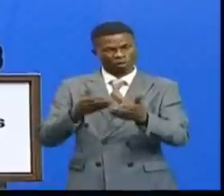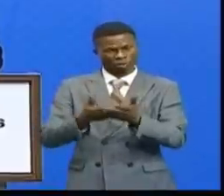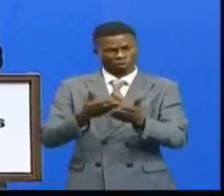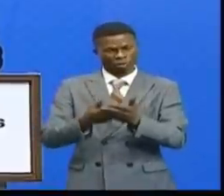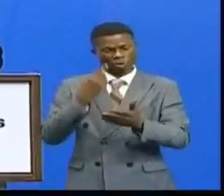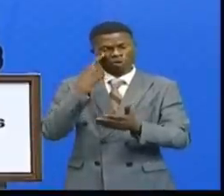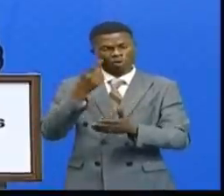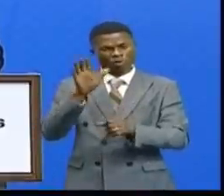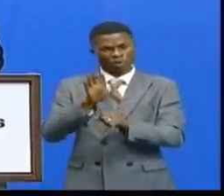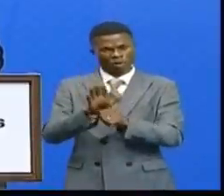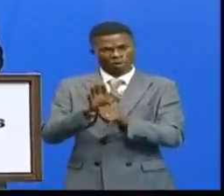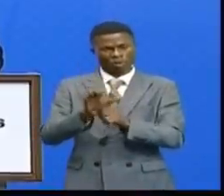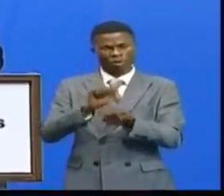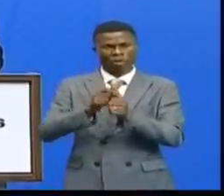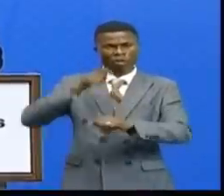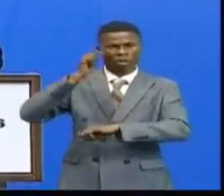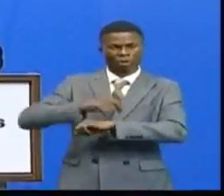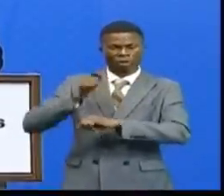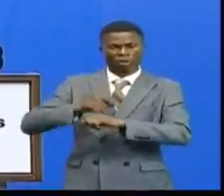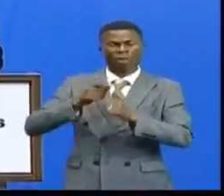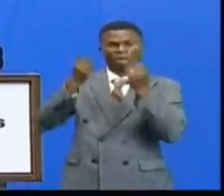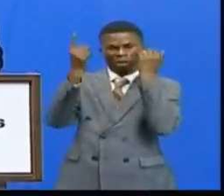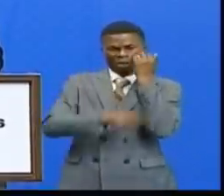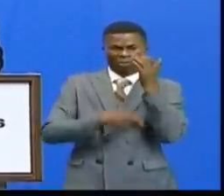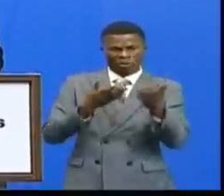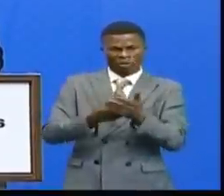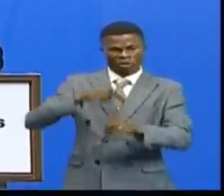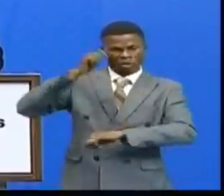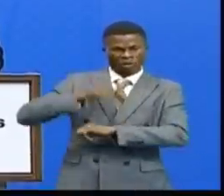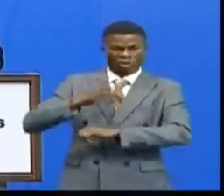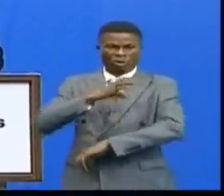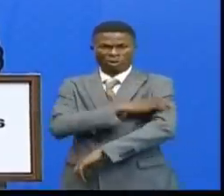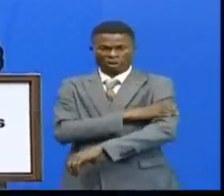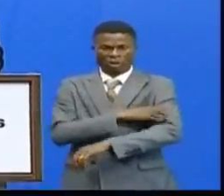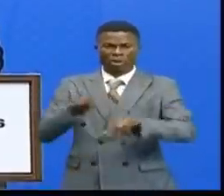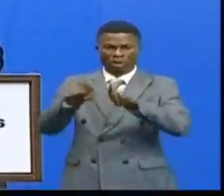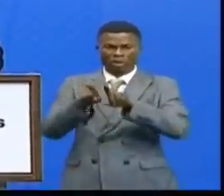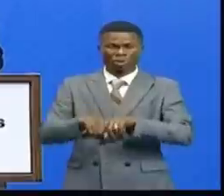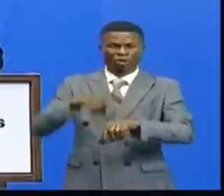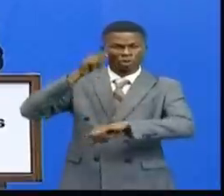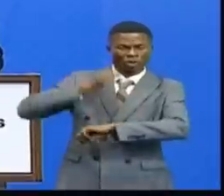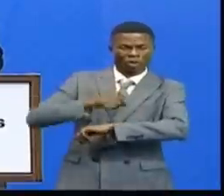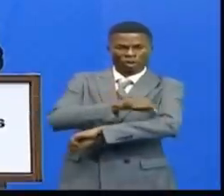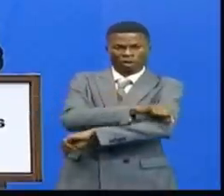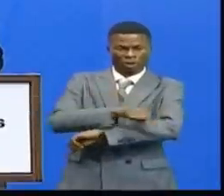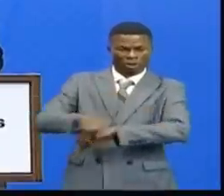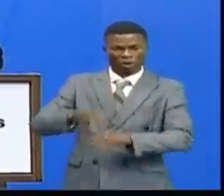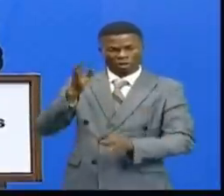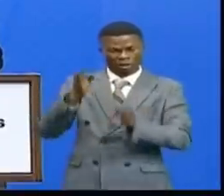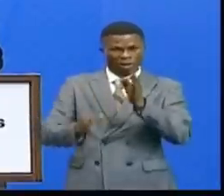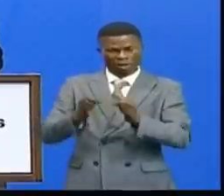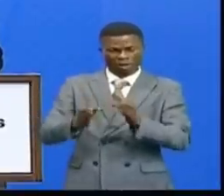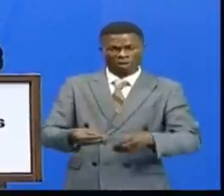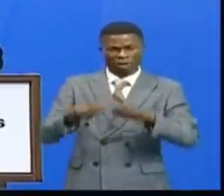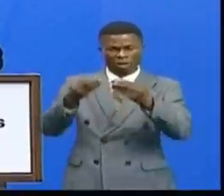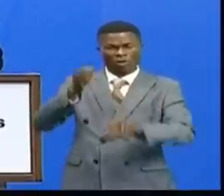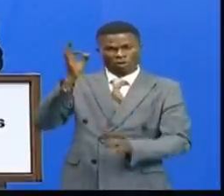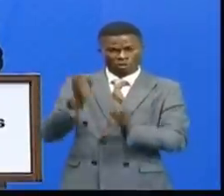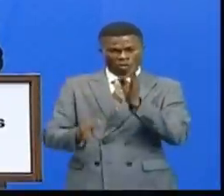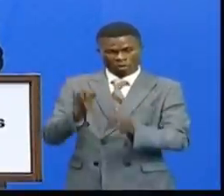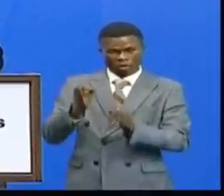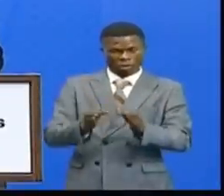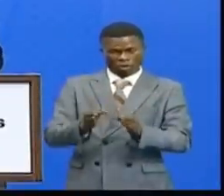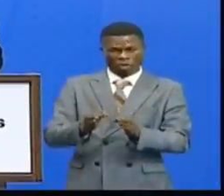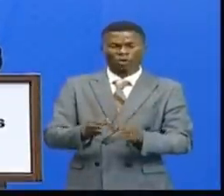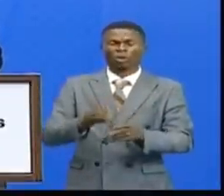tant pour ce qui concerne la justice pénale, la justice civile ou administrative, qui sont la voie qui mène à la justice, est assimilée